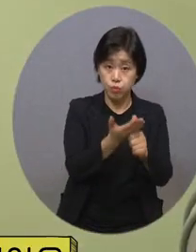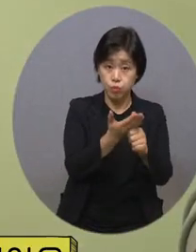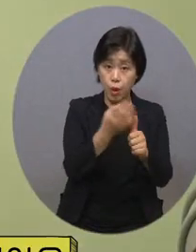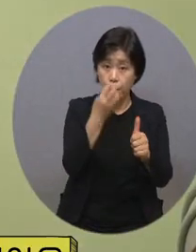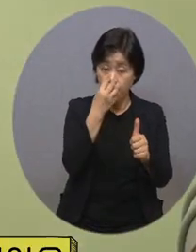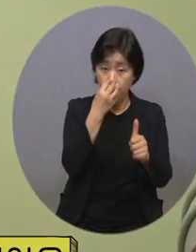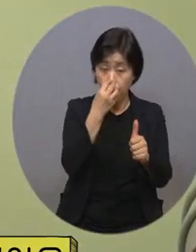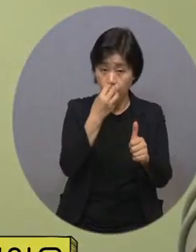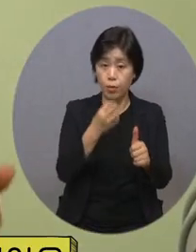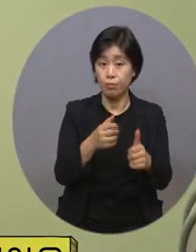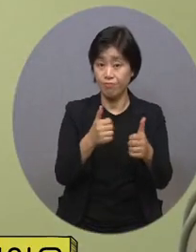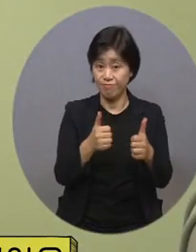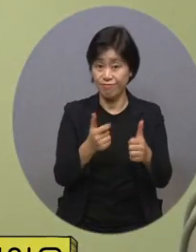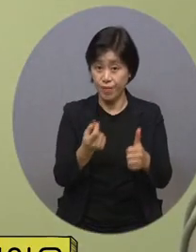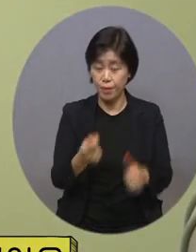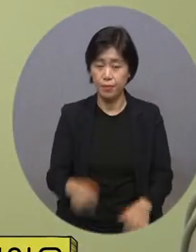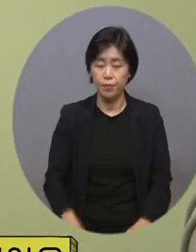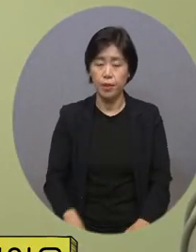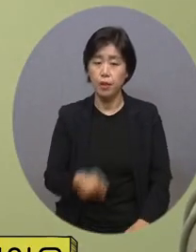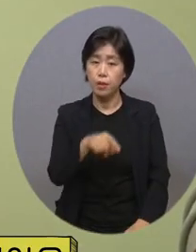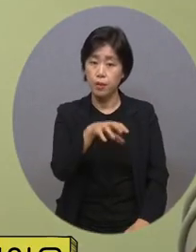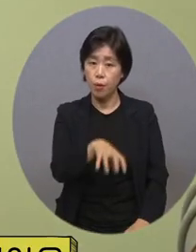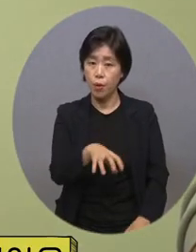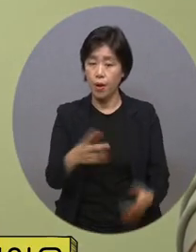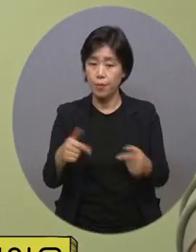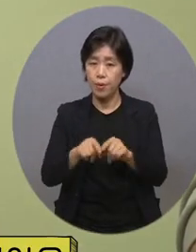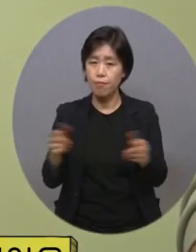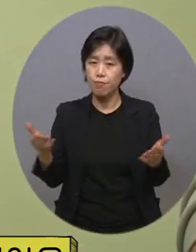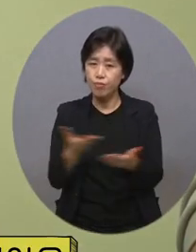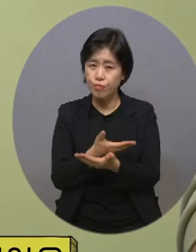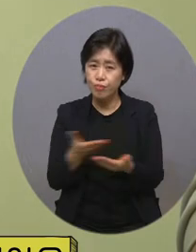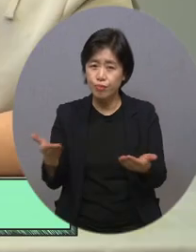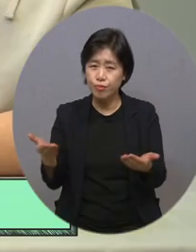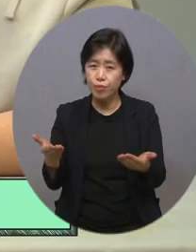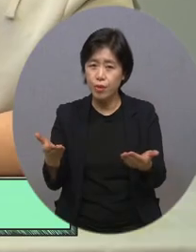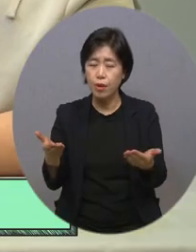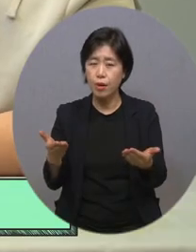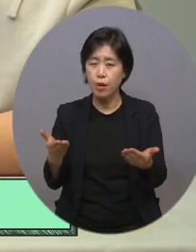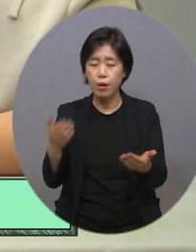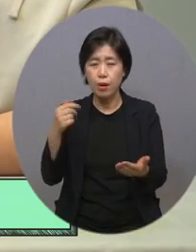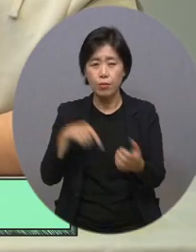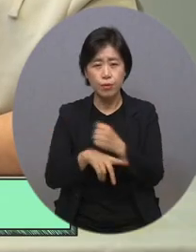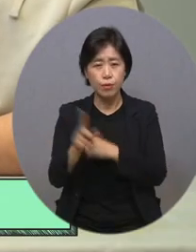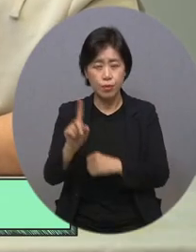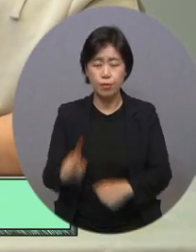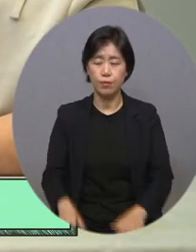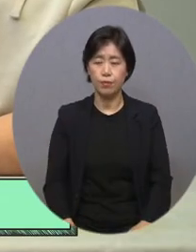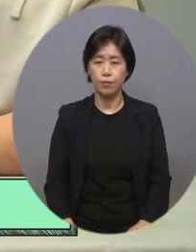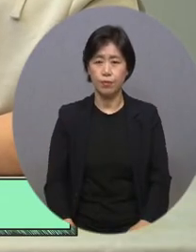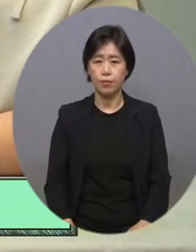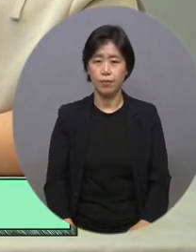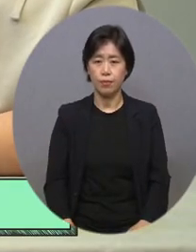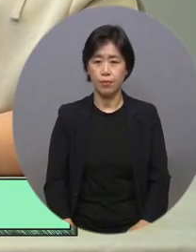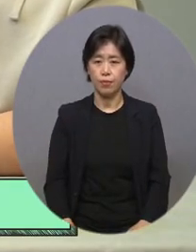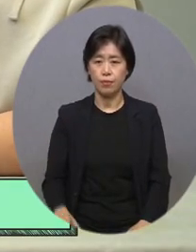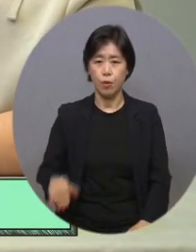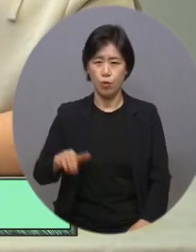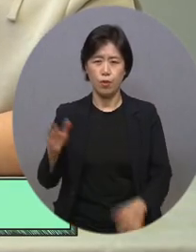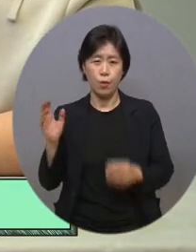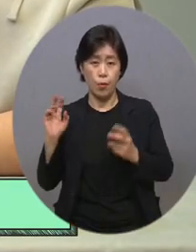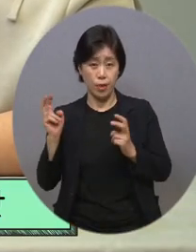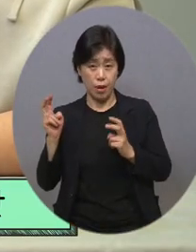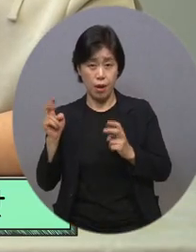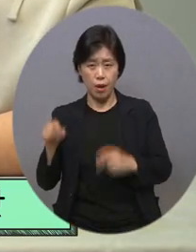푸르메 여주팜을 그럼 또 선택하신 이유들이 있으실 것 같아요. 우선은 저희가 뭐 수익을 창출을